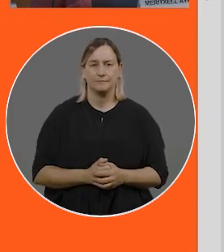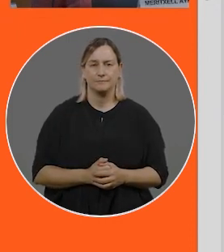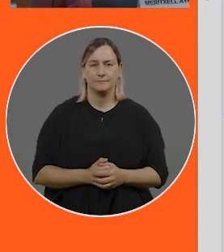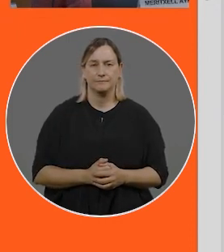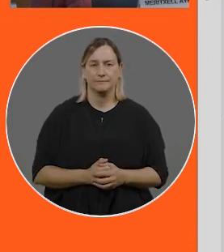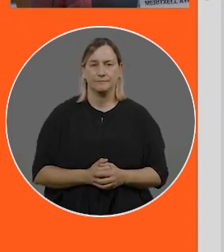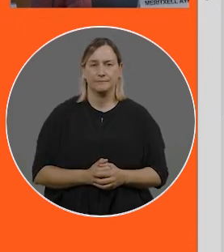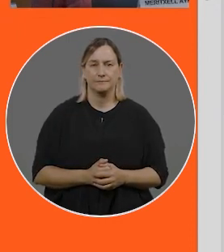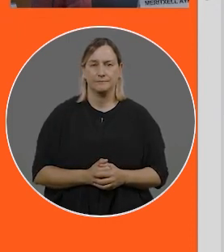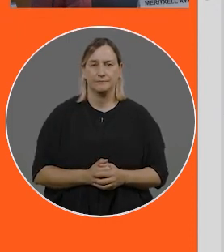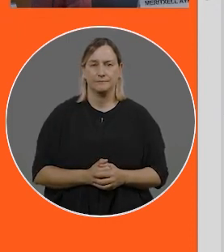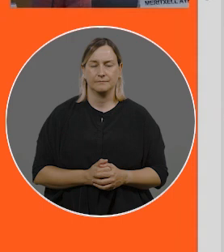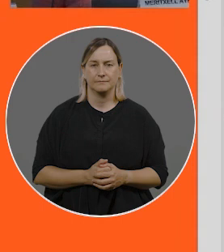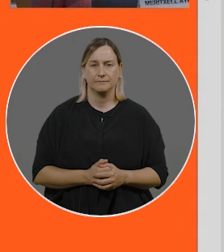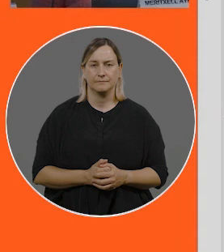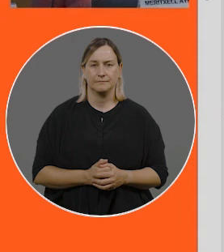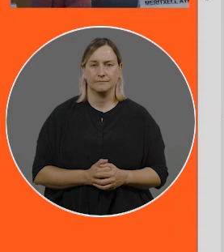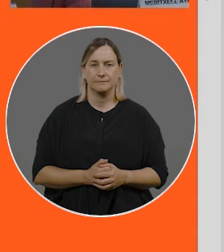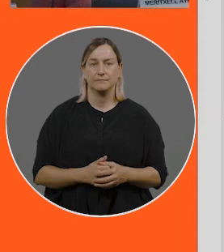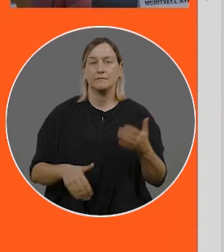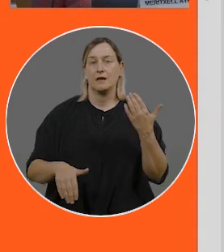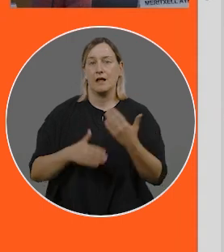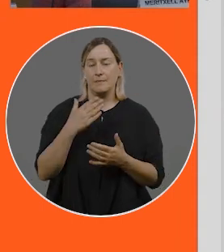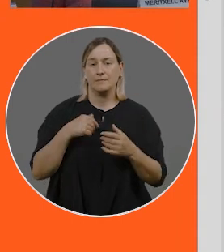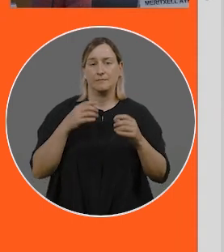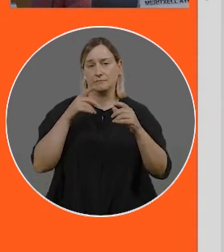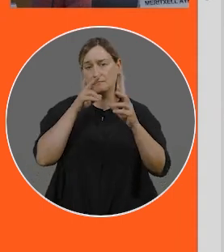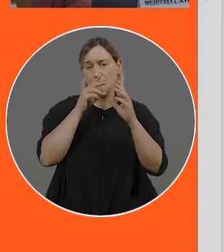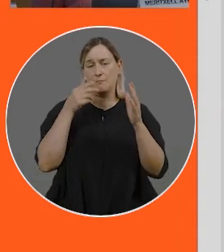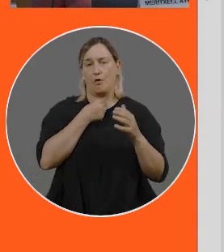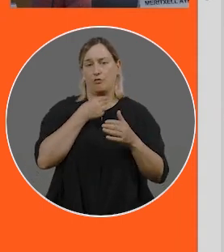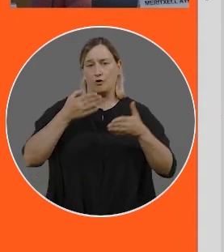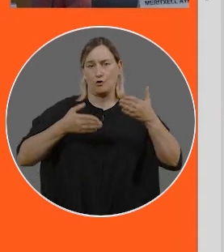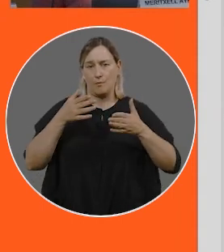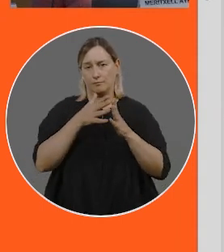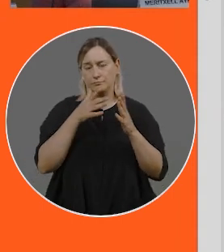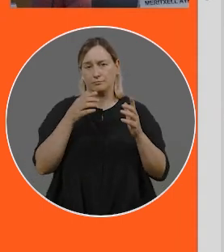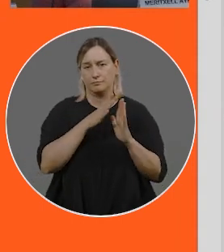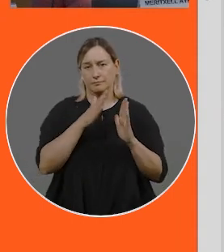Mira l'encabezados, presentació en lista. 2023-1-1-1. Val,